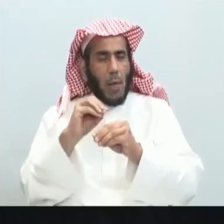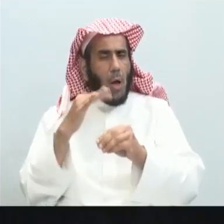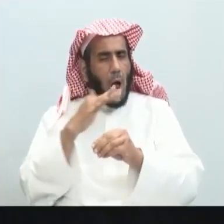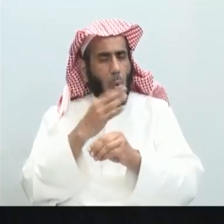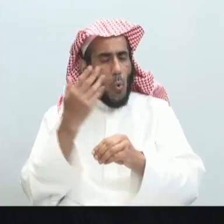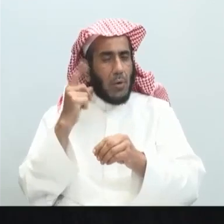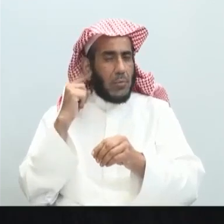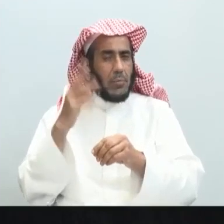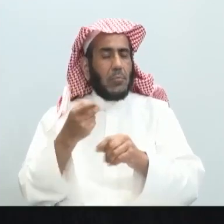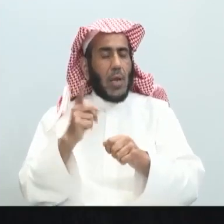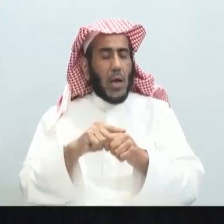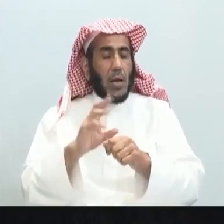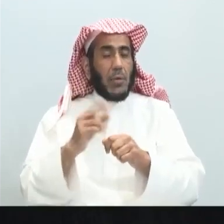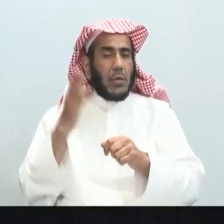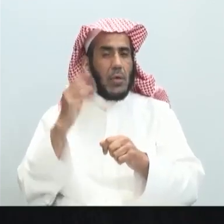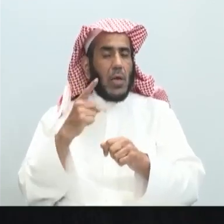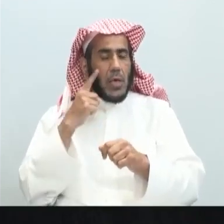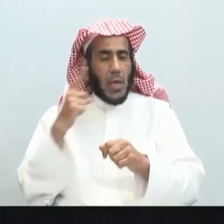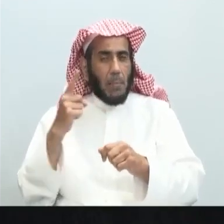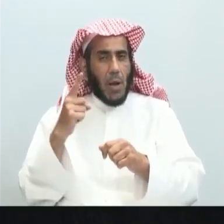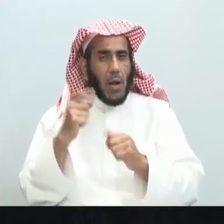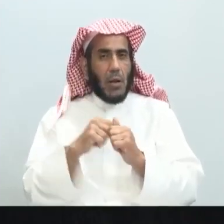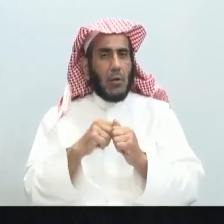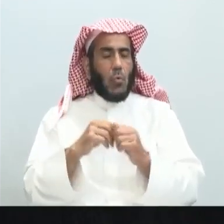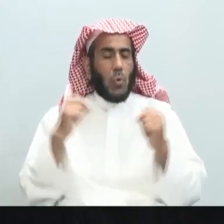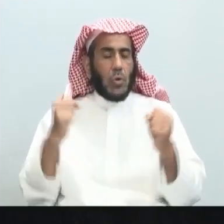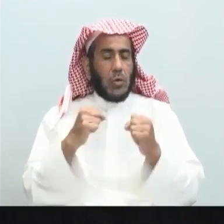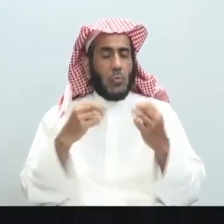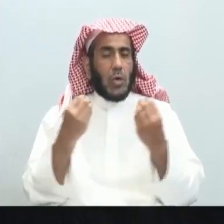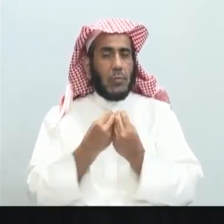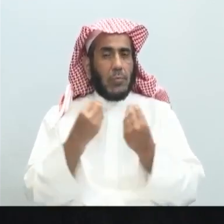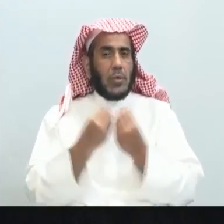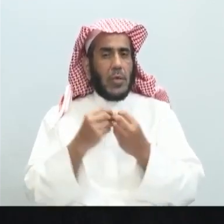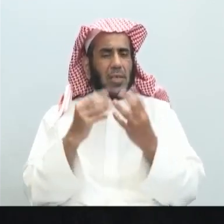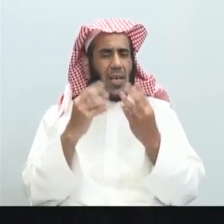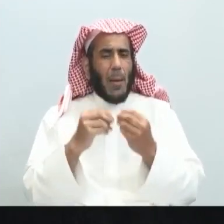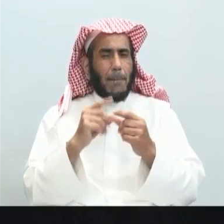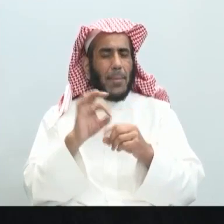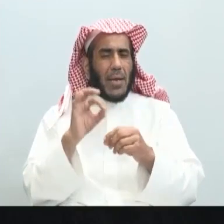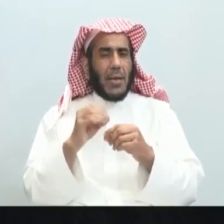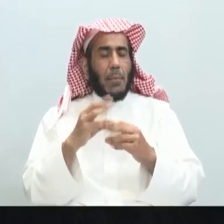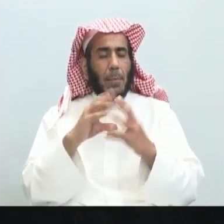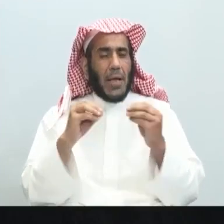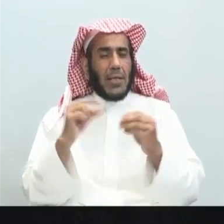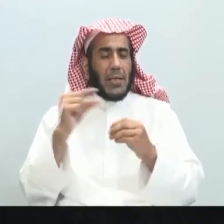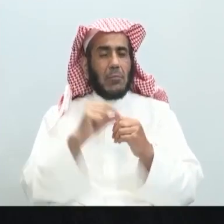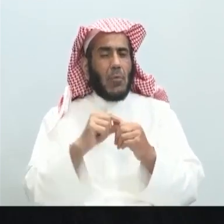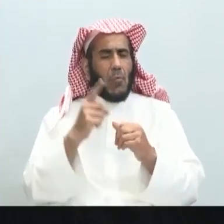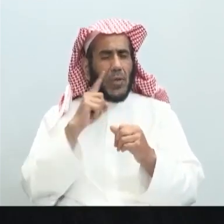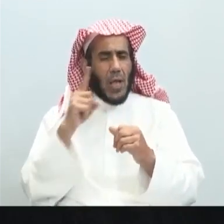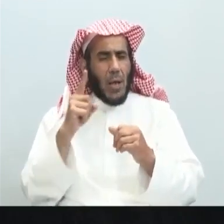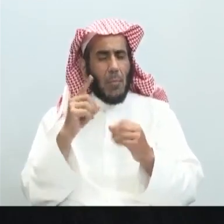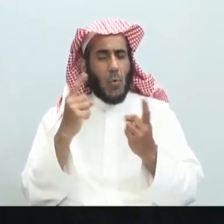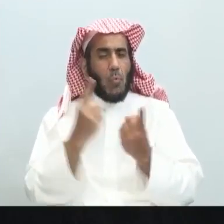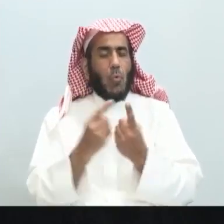سابقا لكننا باذن الله تعالى نتامل ونراجع واياكم شيئا من معاني الكلمات فتامل